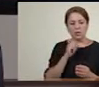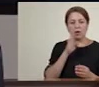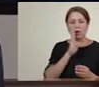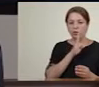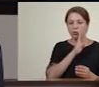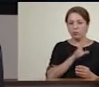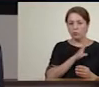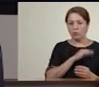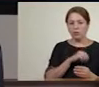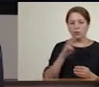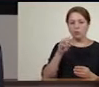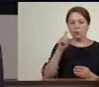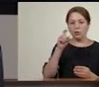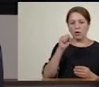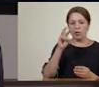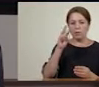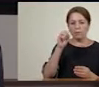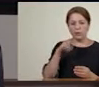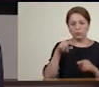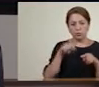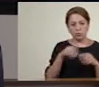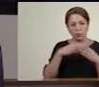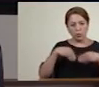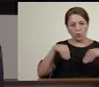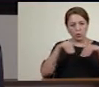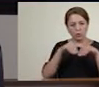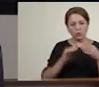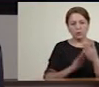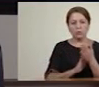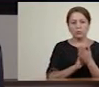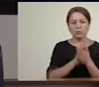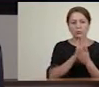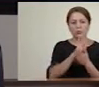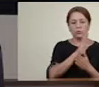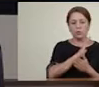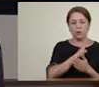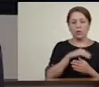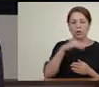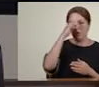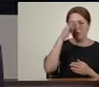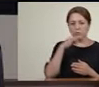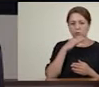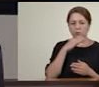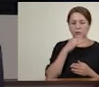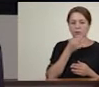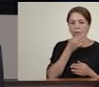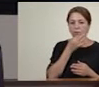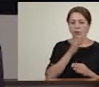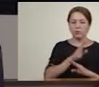Muhammad mana shunday oilada tarbiya ko'rgan. Otasi erta vafot